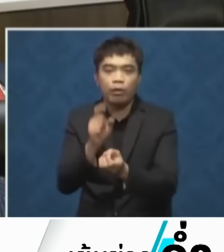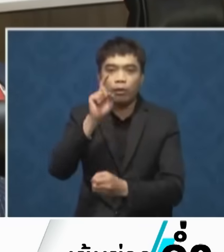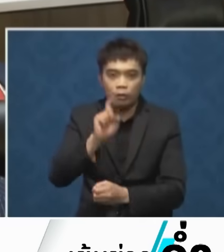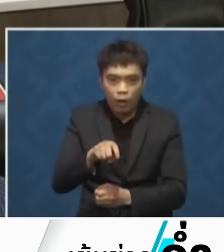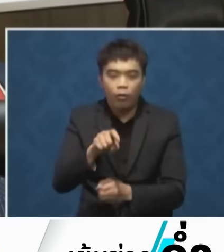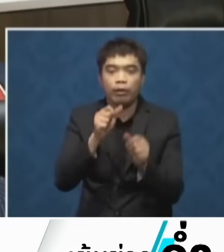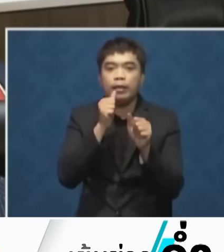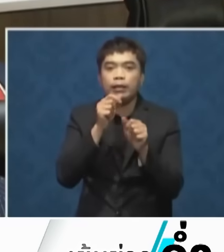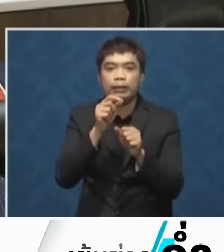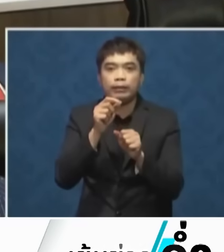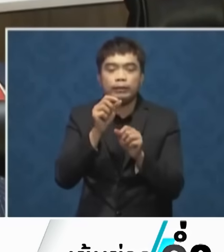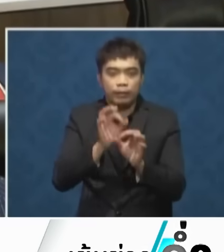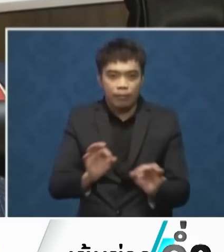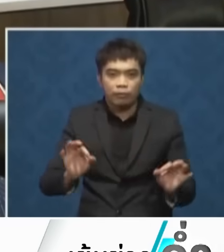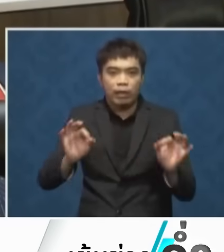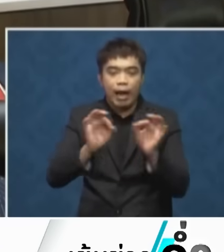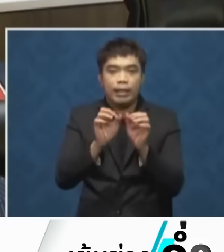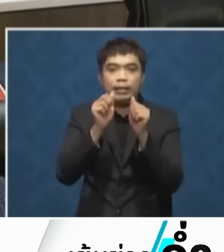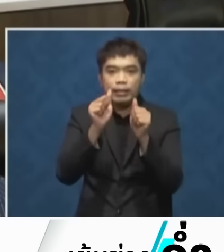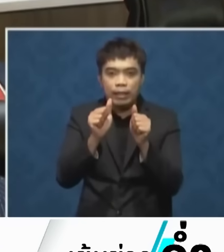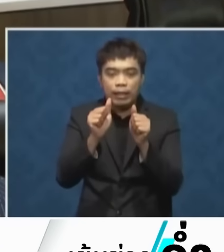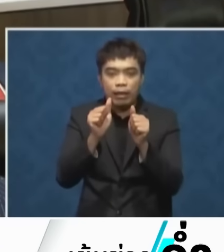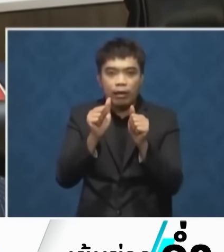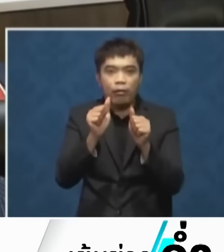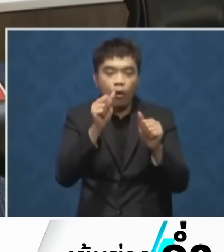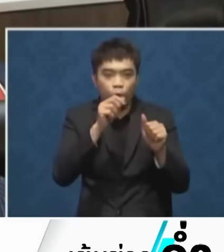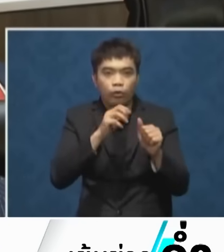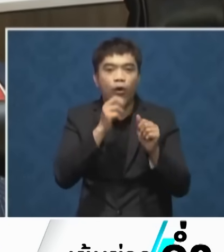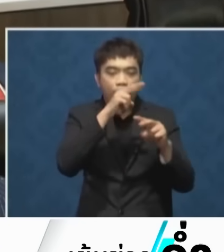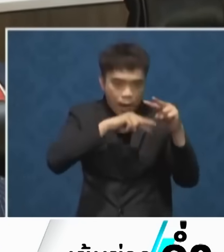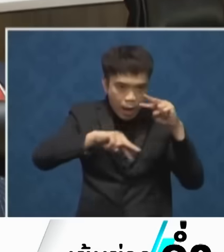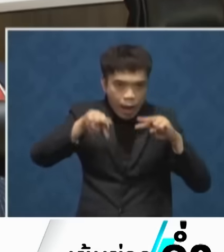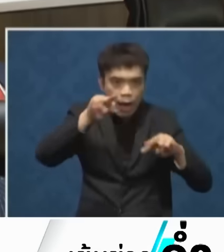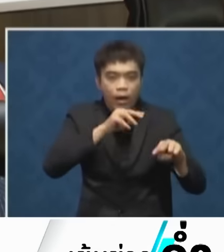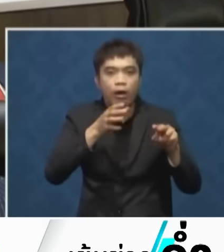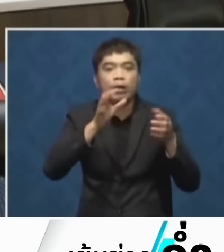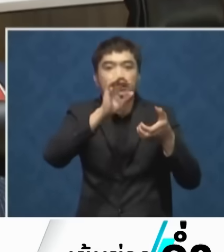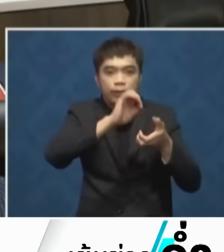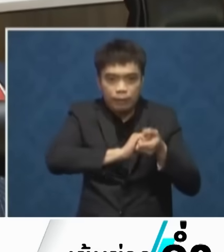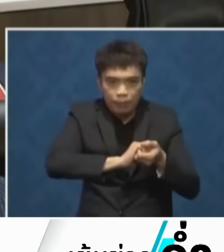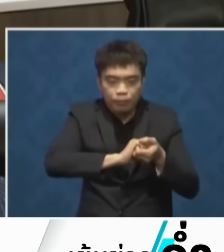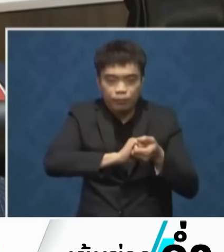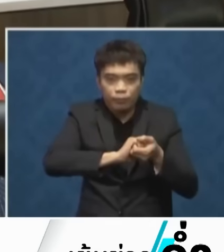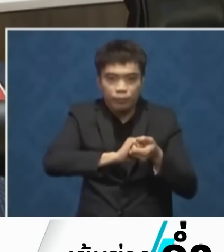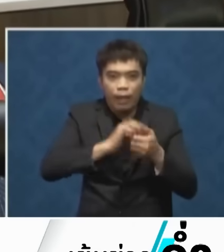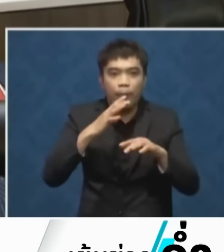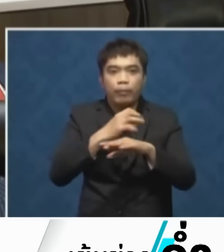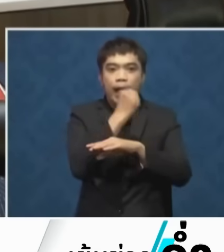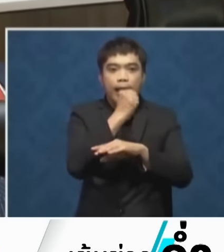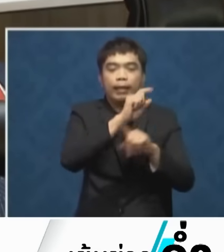มาฐานอำนาจดุลอำนาจที่มีอยู่ในประเทศนี้ดีที่สุดคือจับมาดูอำนาจ